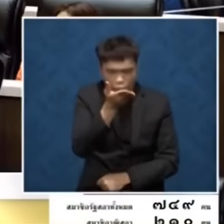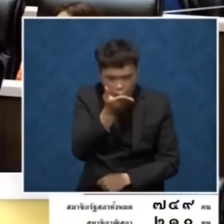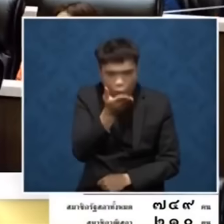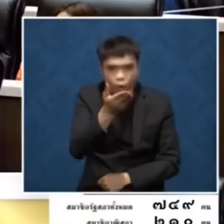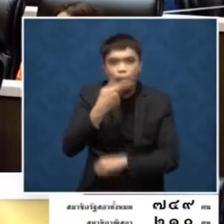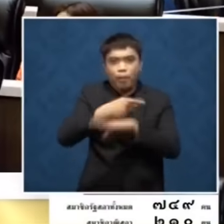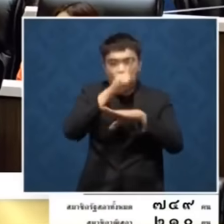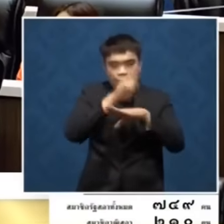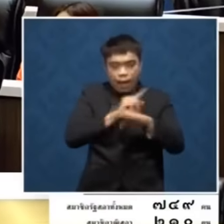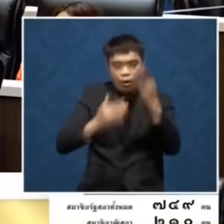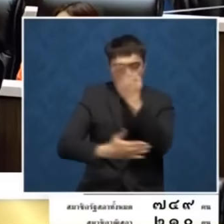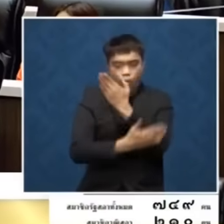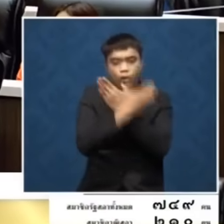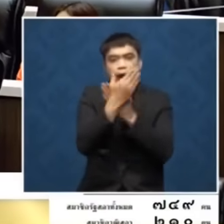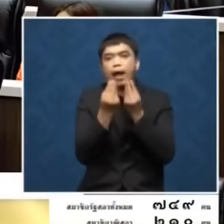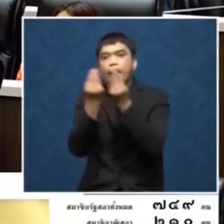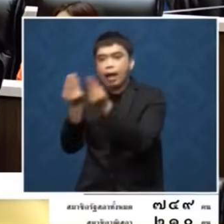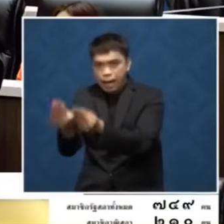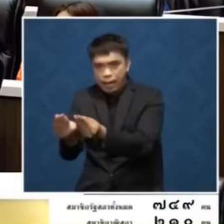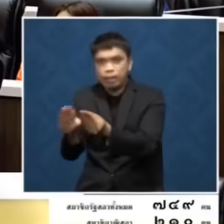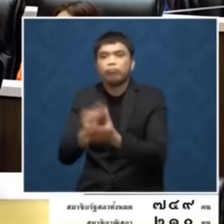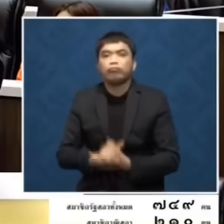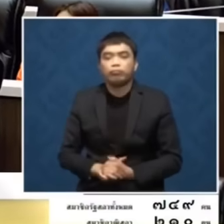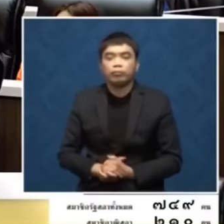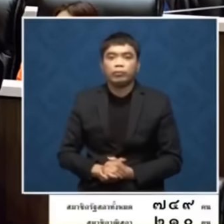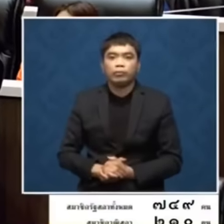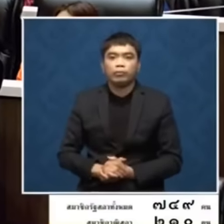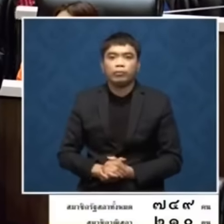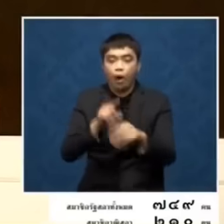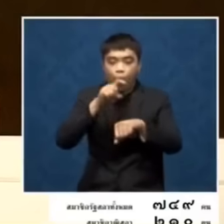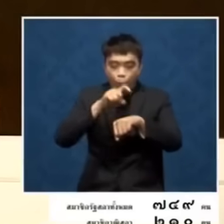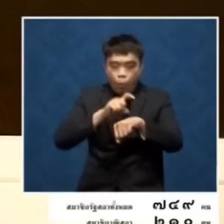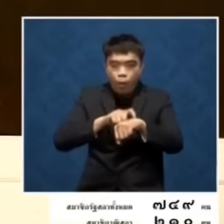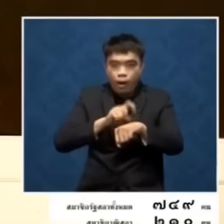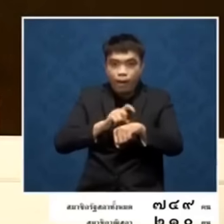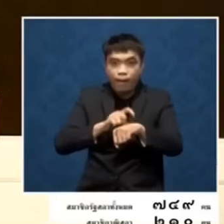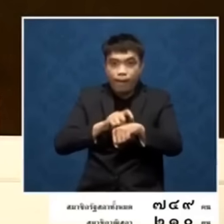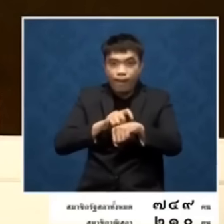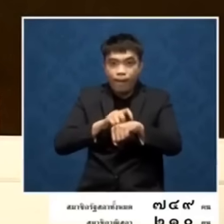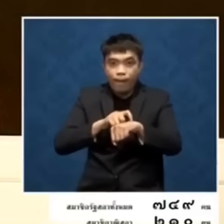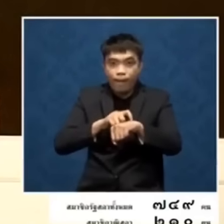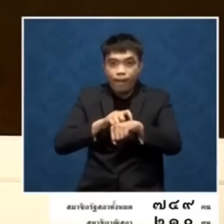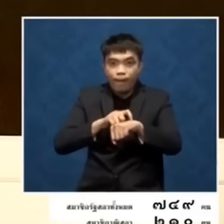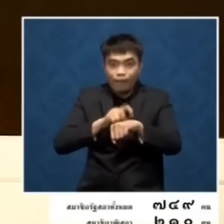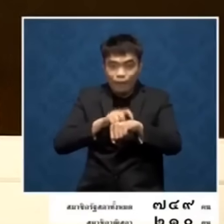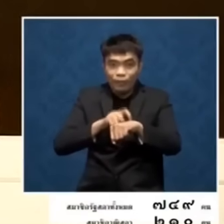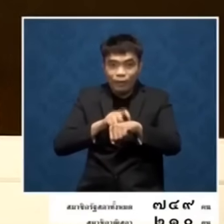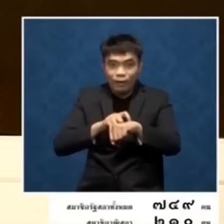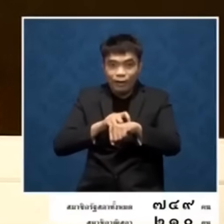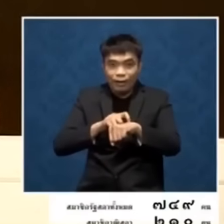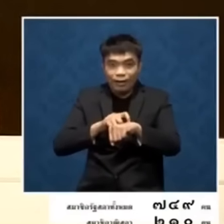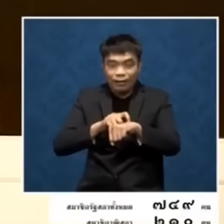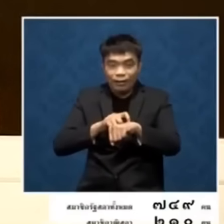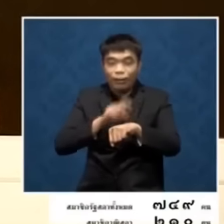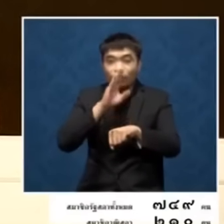ที่ก้าวไกลจะออกมาอธิบายได้ก็ต้องเป็นคุณพิธาที่ใช้สิทธิ์ถูกพาดพิงนะครับหรือเป็นส.ส.คนที่